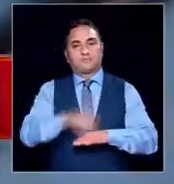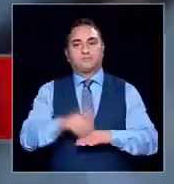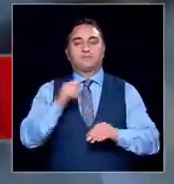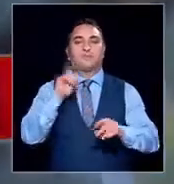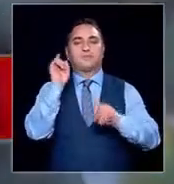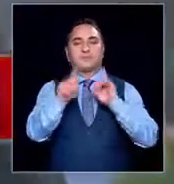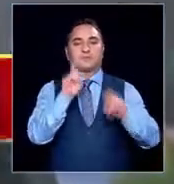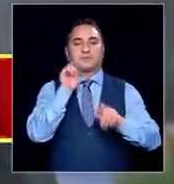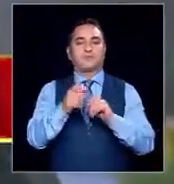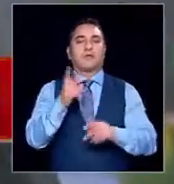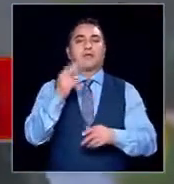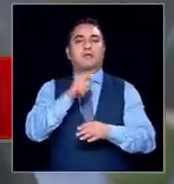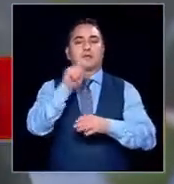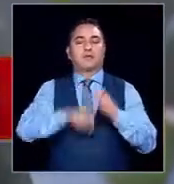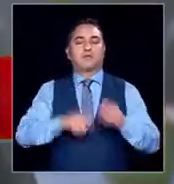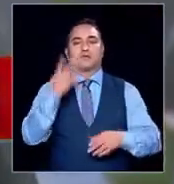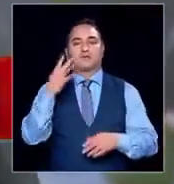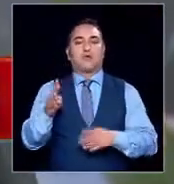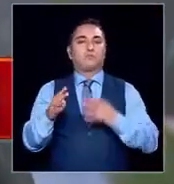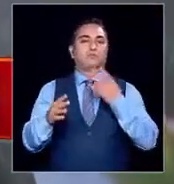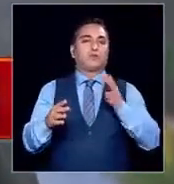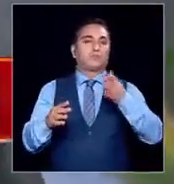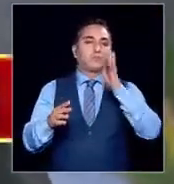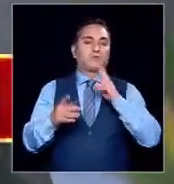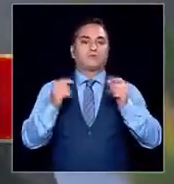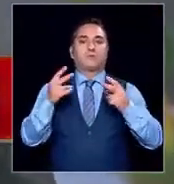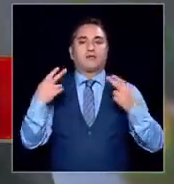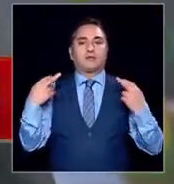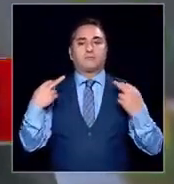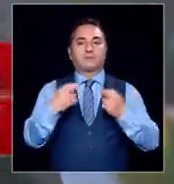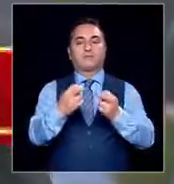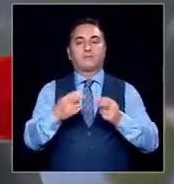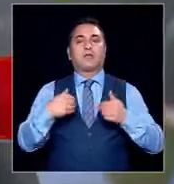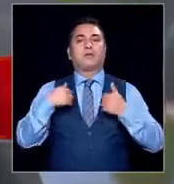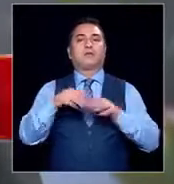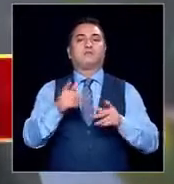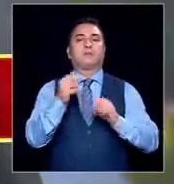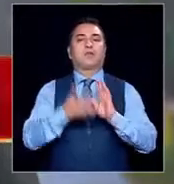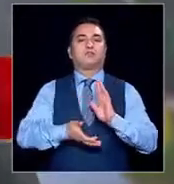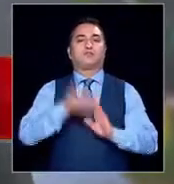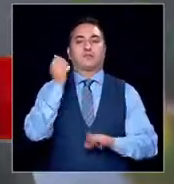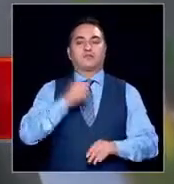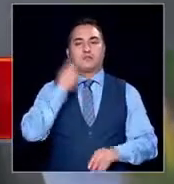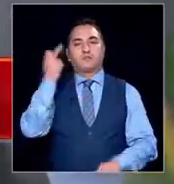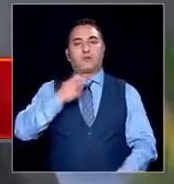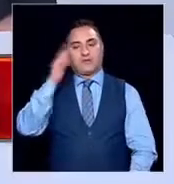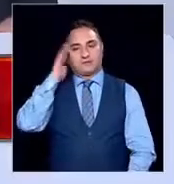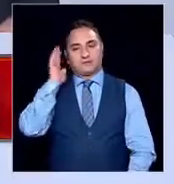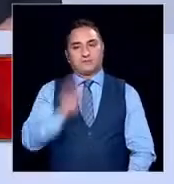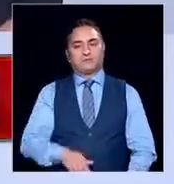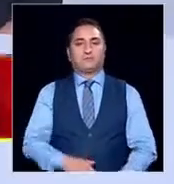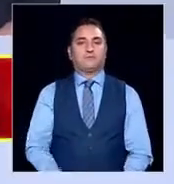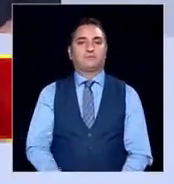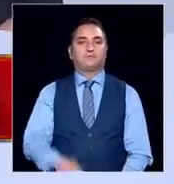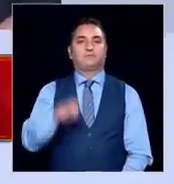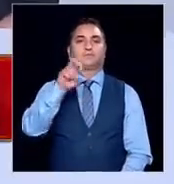karttan ayrı ayrı birinden 4000, birinden 4541 lira olmak üzere para çekildi ve dolandırıldık bu şekilde.